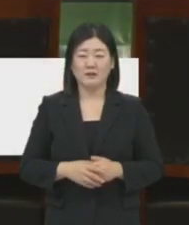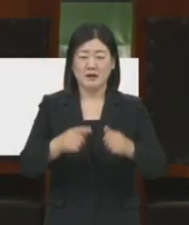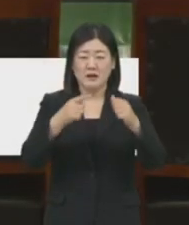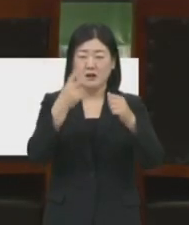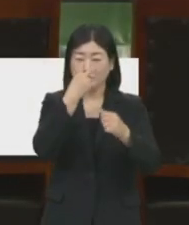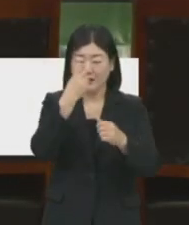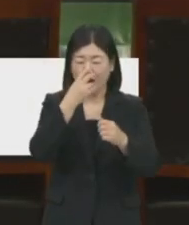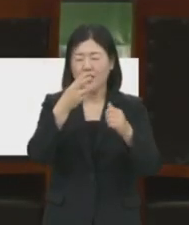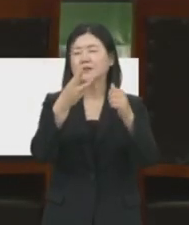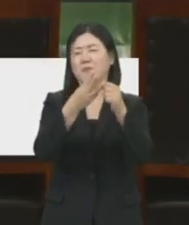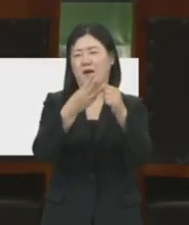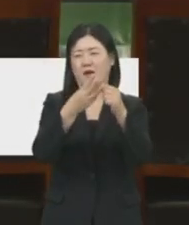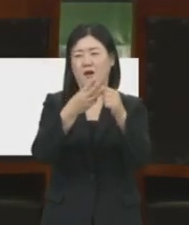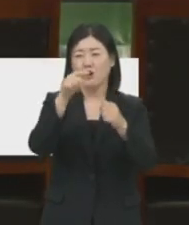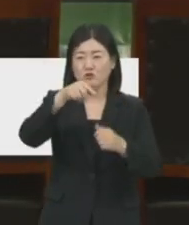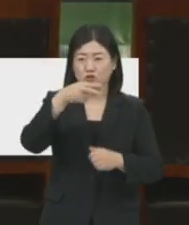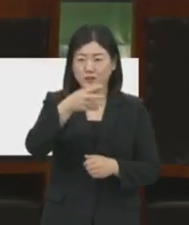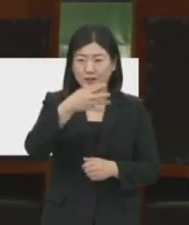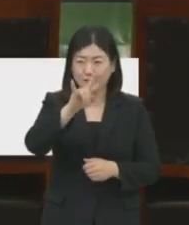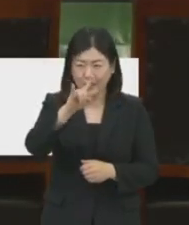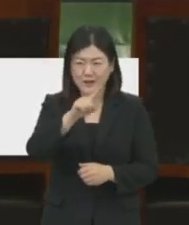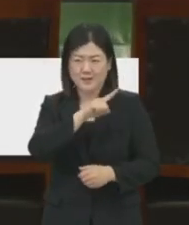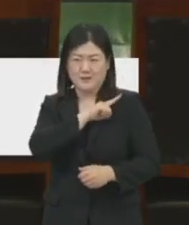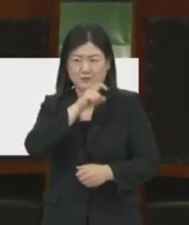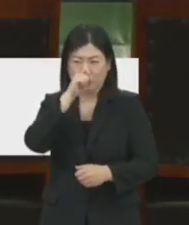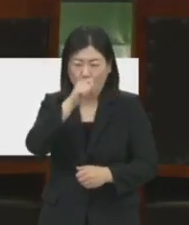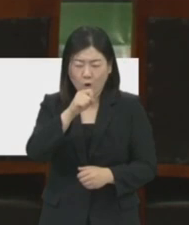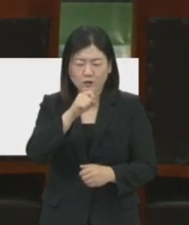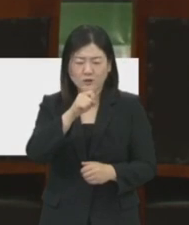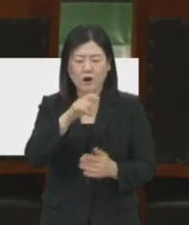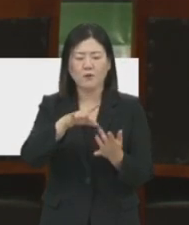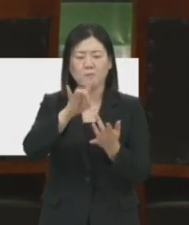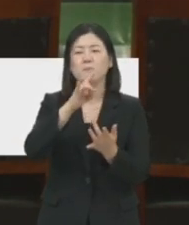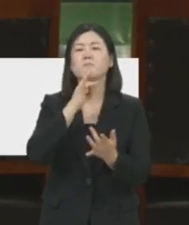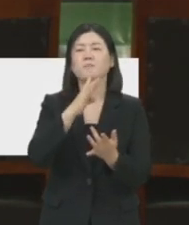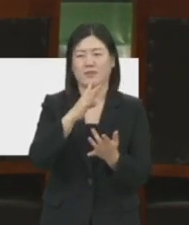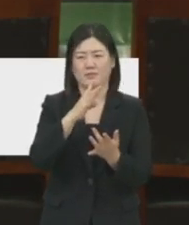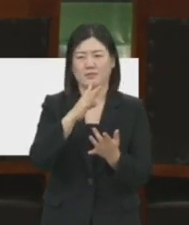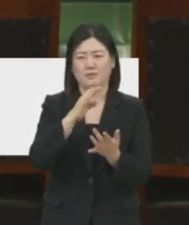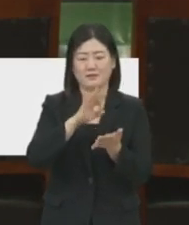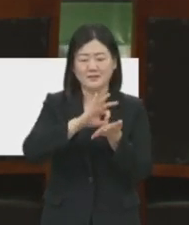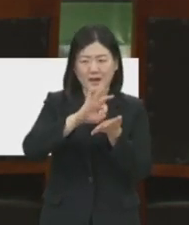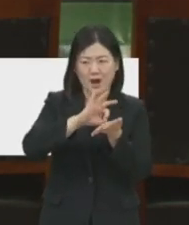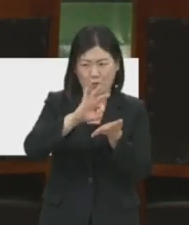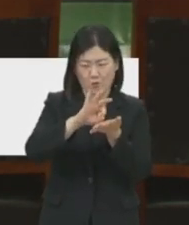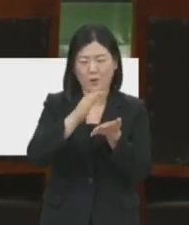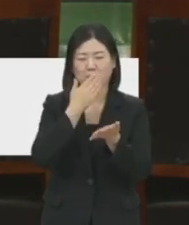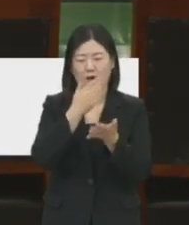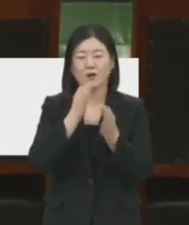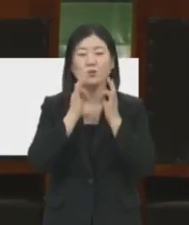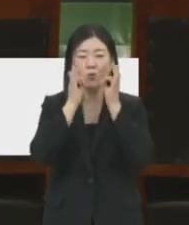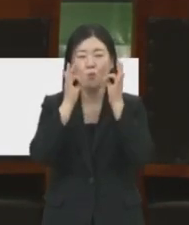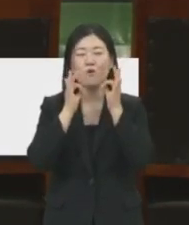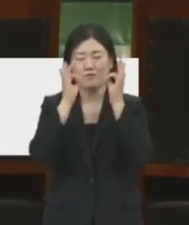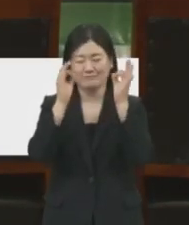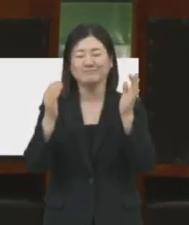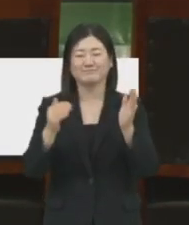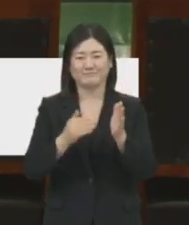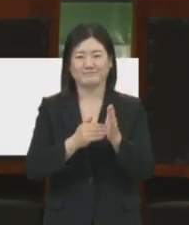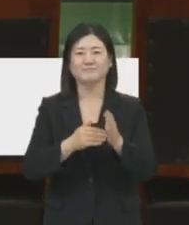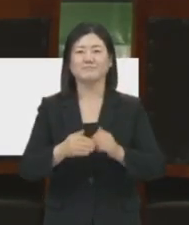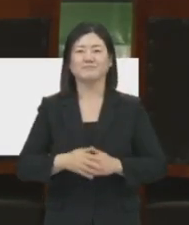둬서 굿드레로 나가는 부여군 농산물은 최고의 엄선된